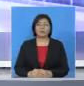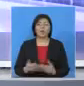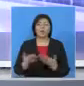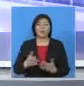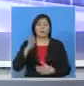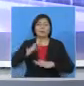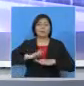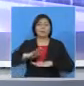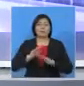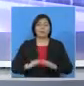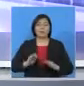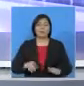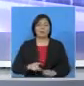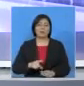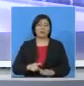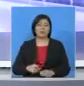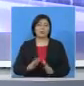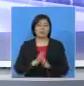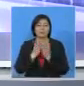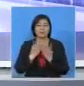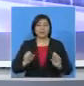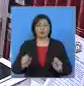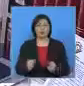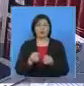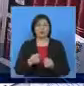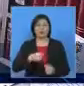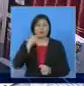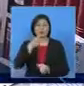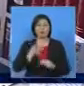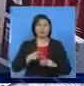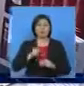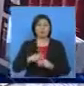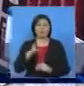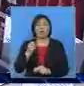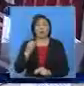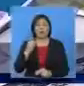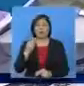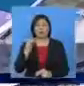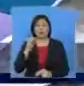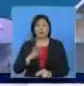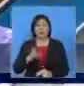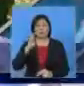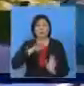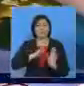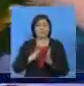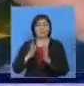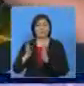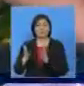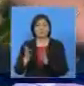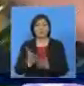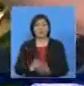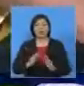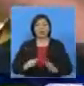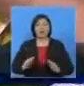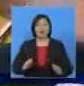Биыл елімізде балалар мен жасөспірімдердің кітап оқуын қолдау жылы. Осыған орай Сақтаған Бәйішев атындағы облыстық әмбебап ғылыми кітапханасы